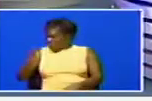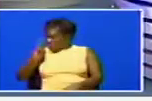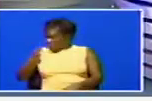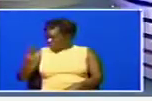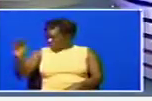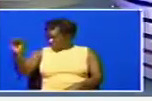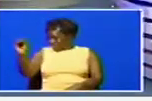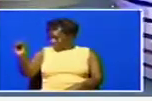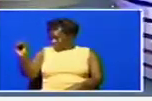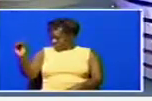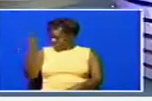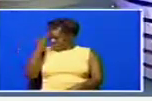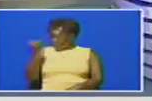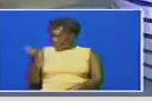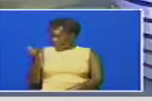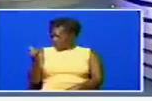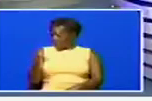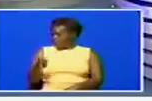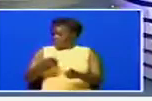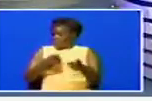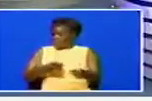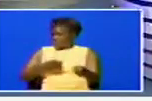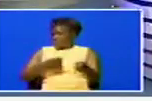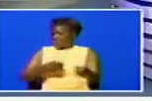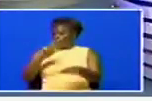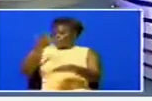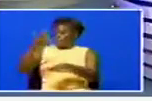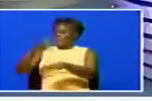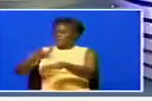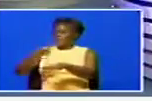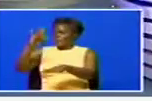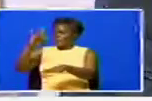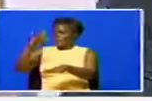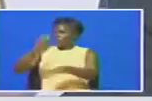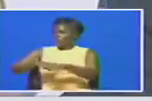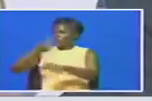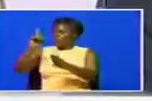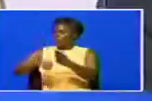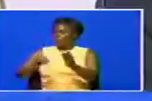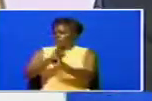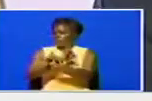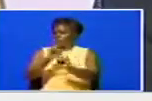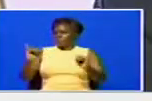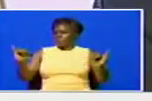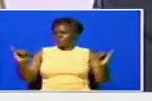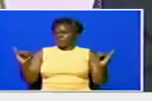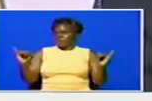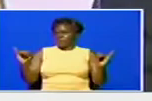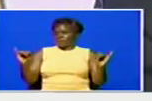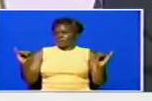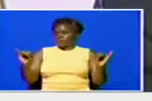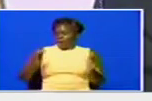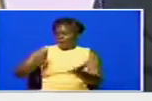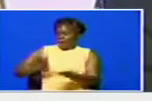kidogo. Kwani yale madai ni madai ambayo yanagusia uwazi na ile